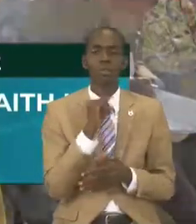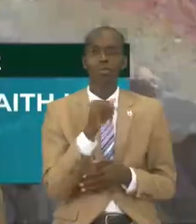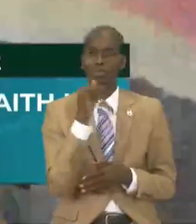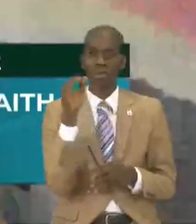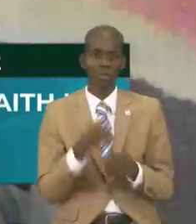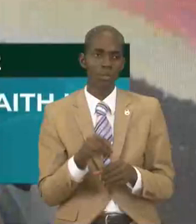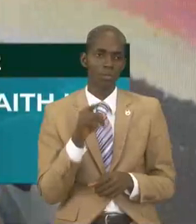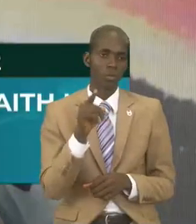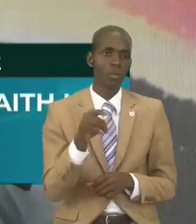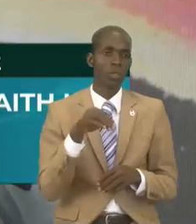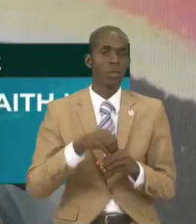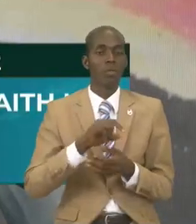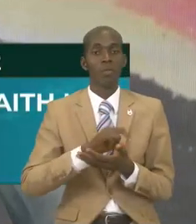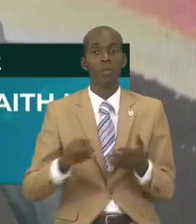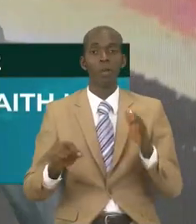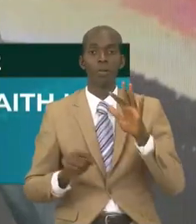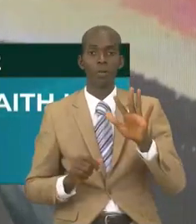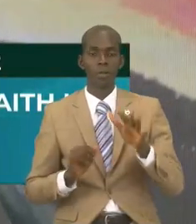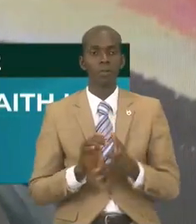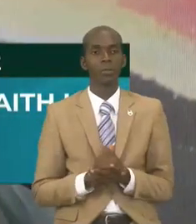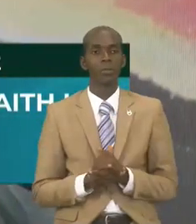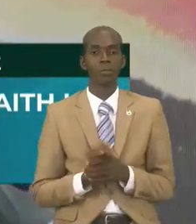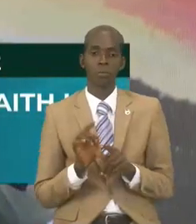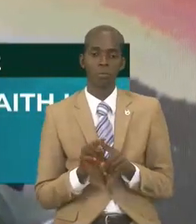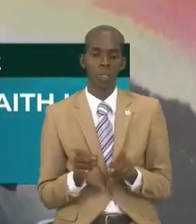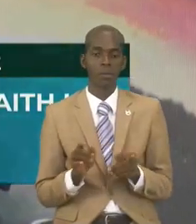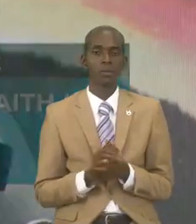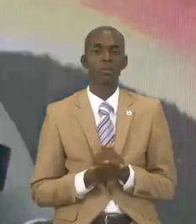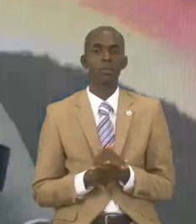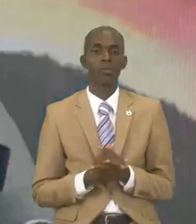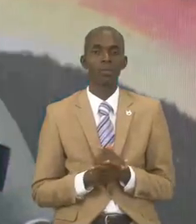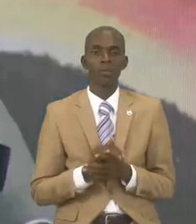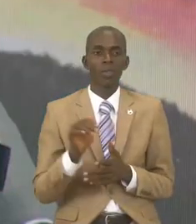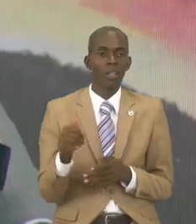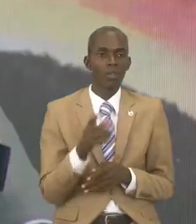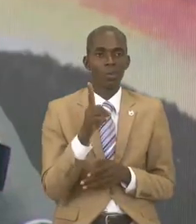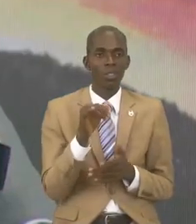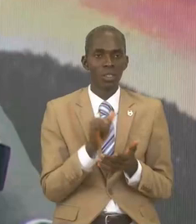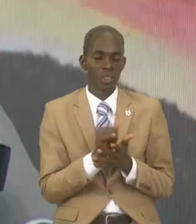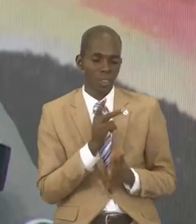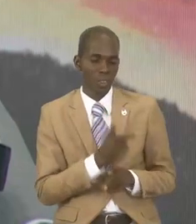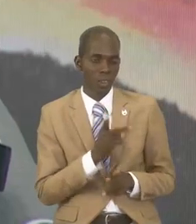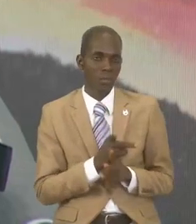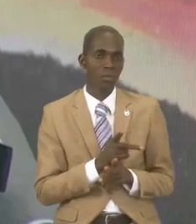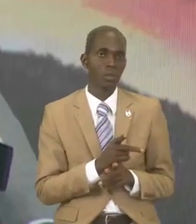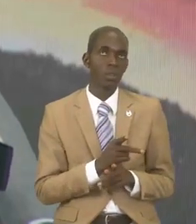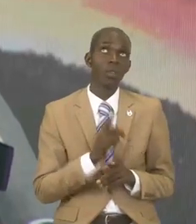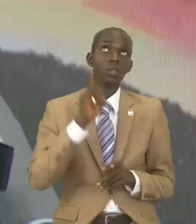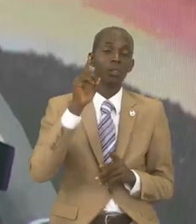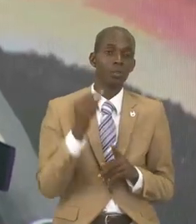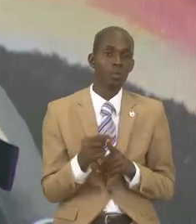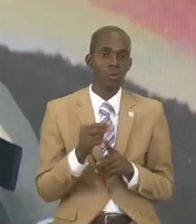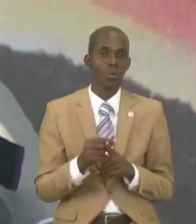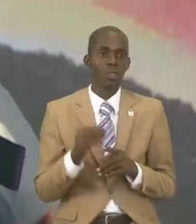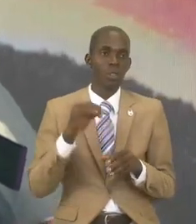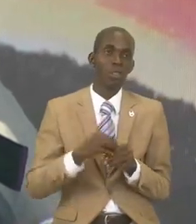n'est point en lui. » Verset 5. « Mais celui qui garde sa parole, l'amour de